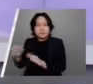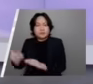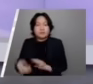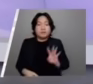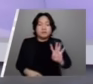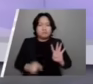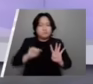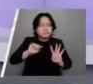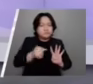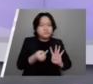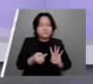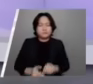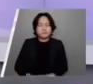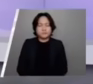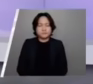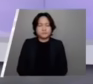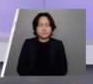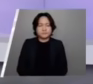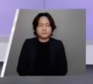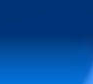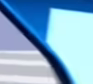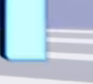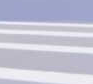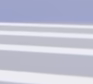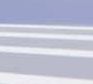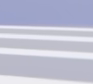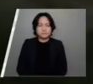si Efren Mamak ng GMA Regional TV.